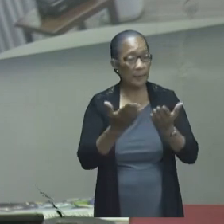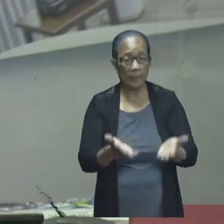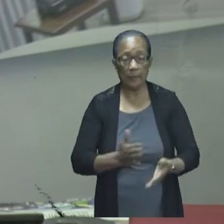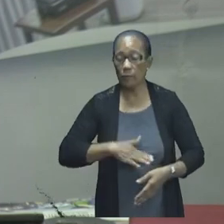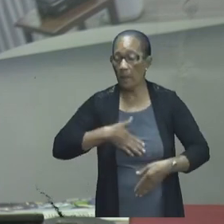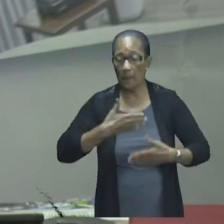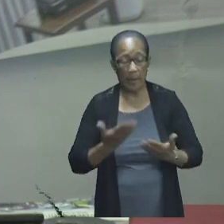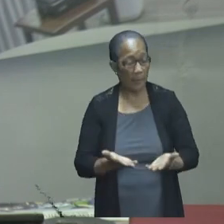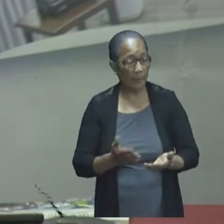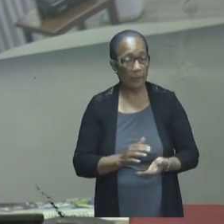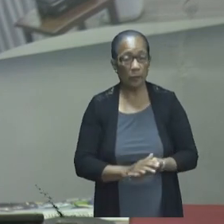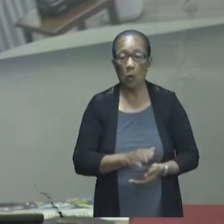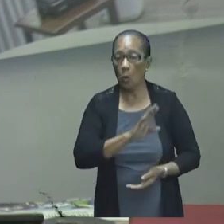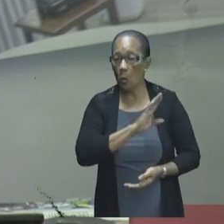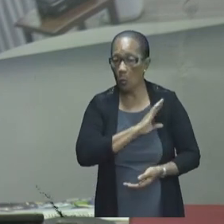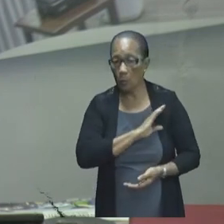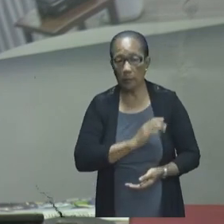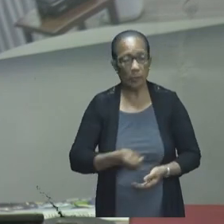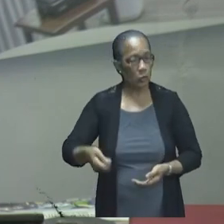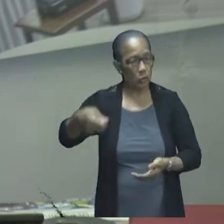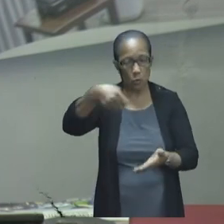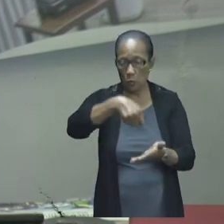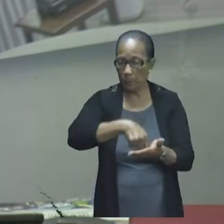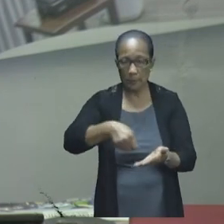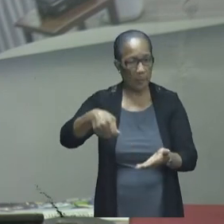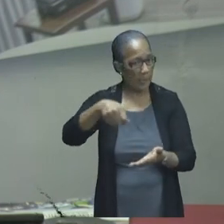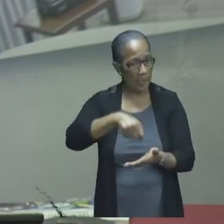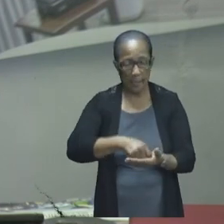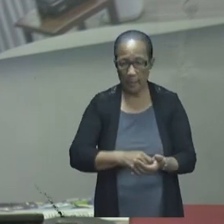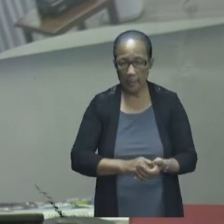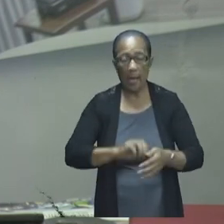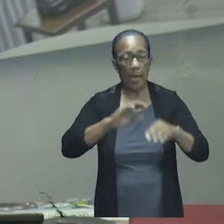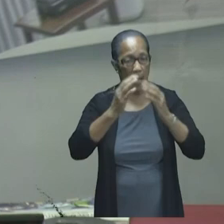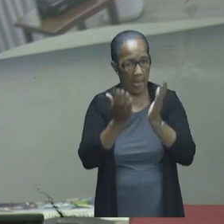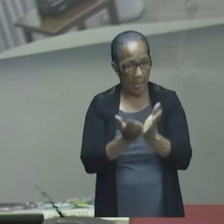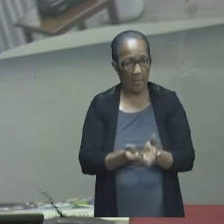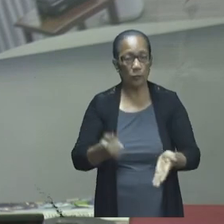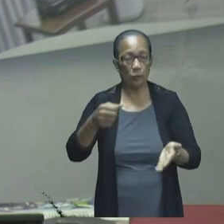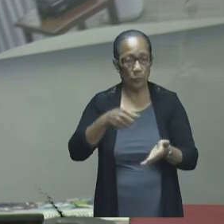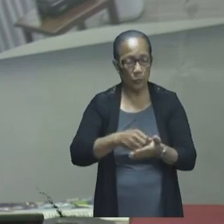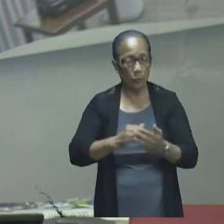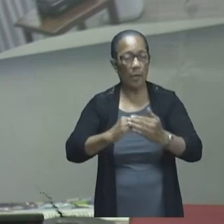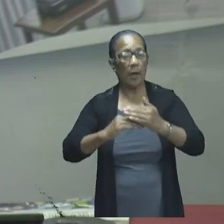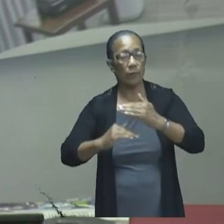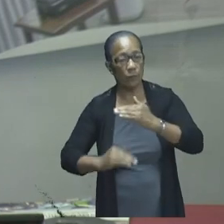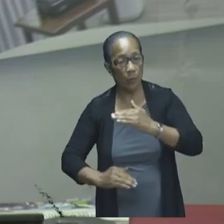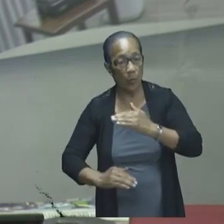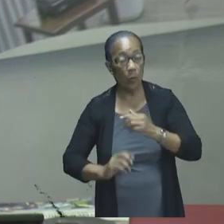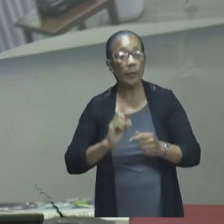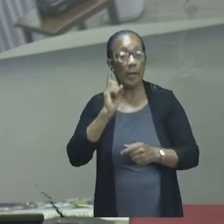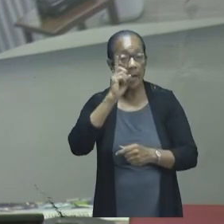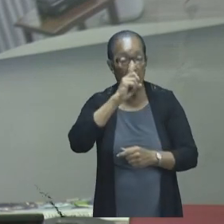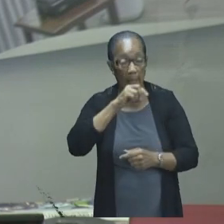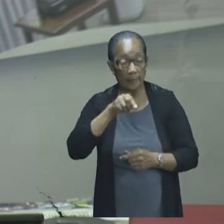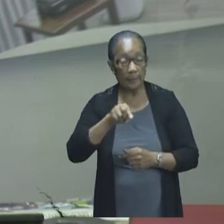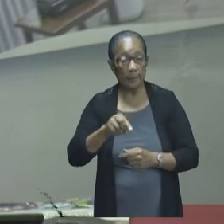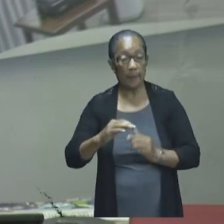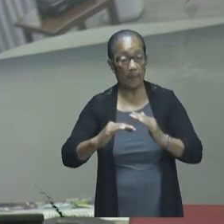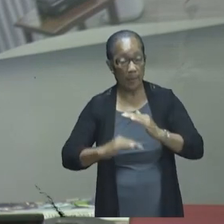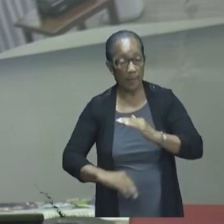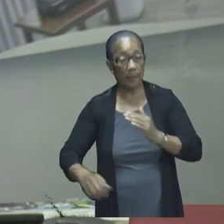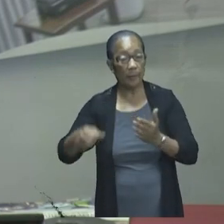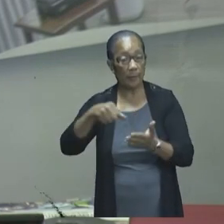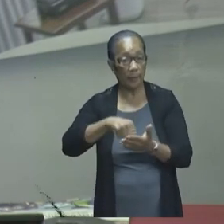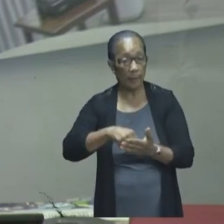en omhoog en niet meer subsidiaire dus daarom moet de subsidies allemaal afbouwen als je minder subsidiair als je een